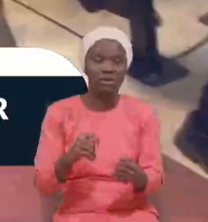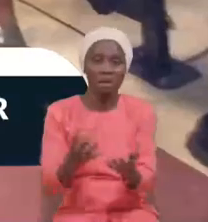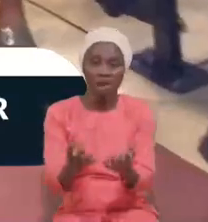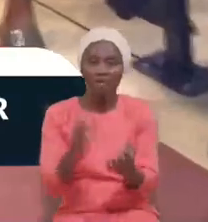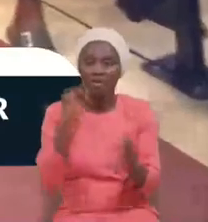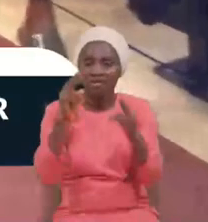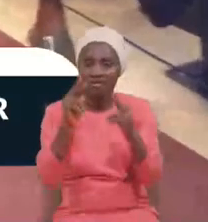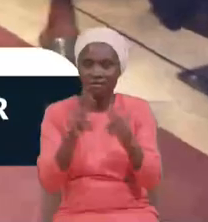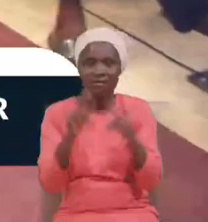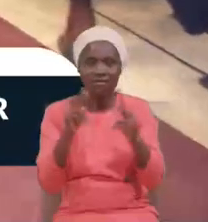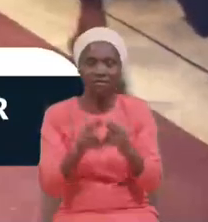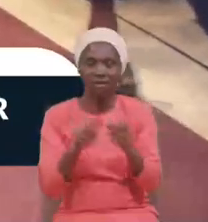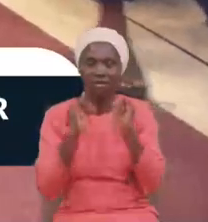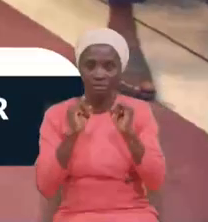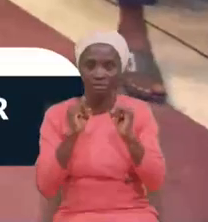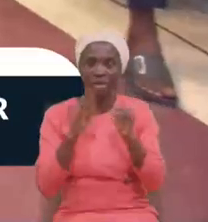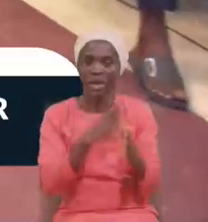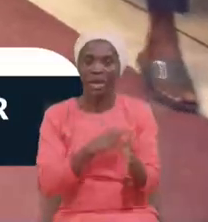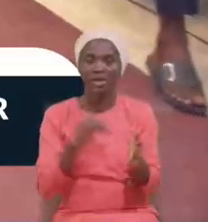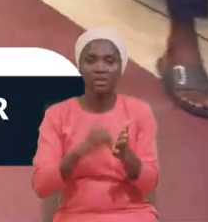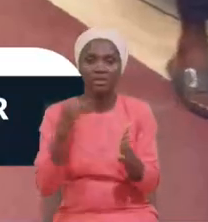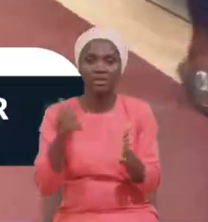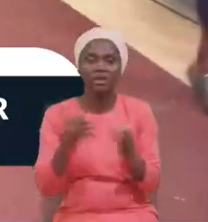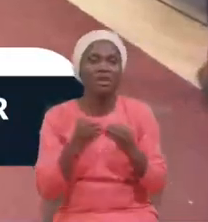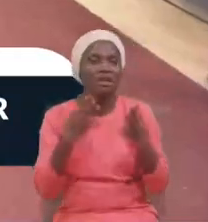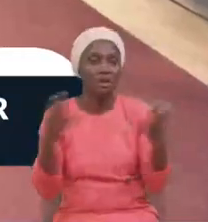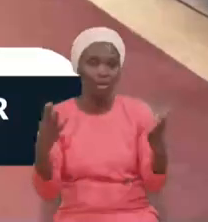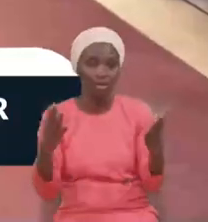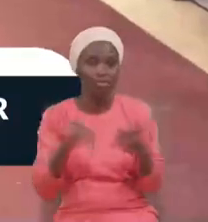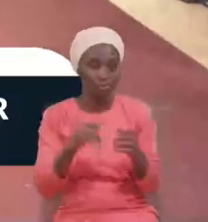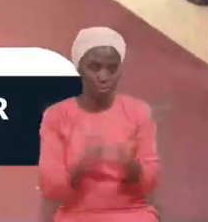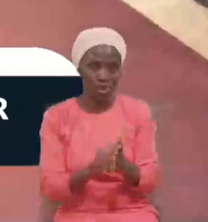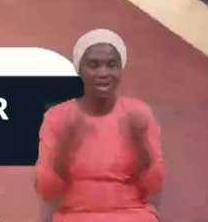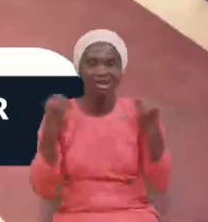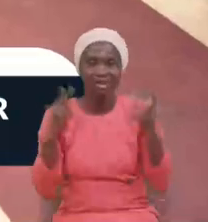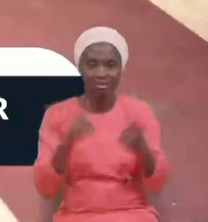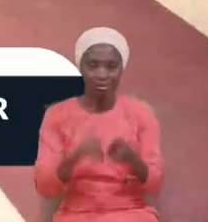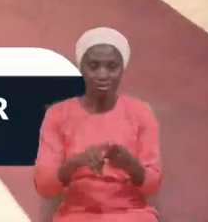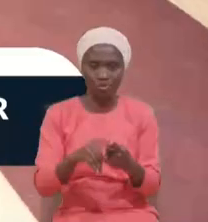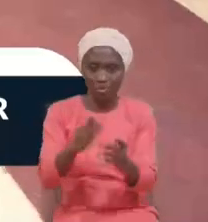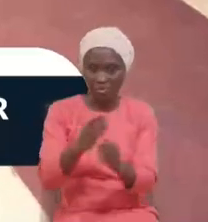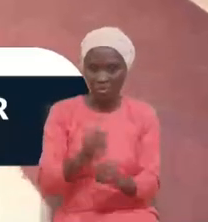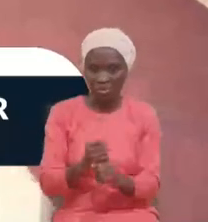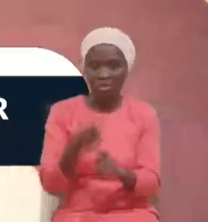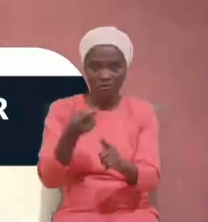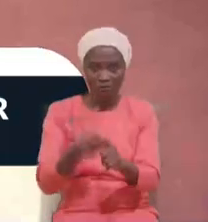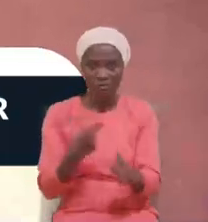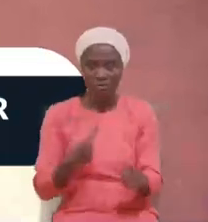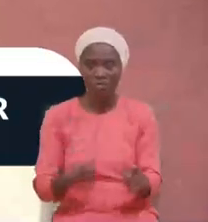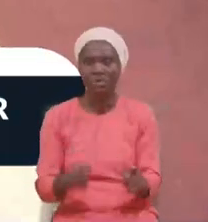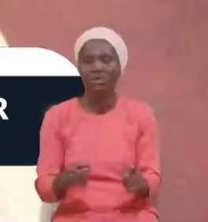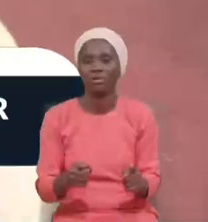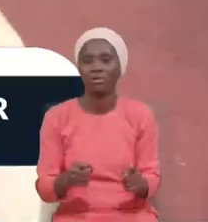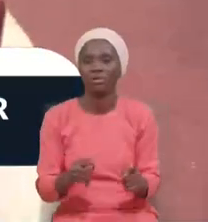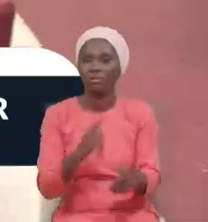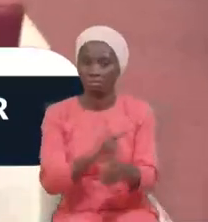instructive. Il y a bien de choses à apprendre ici, bien de choses à recevoir de ce